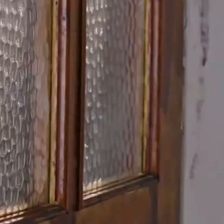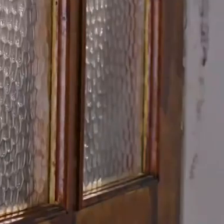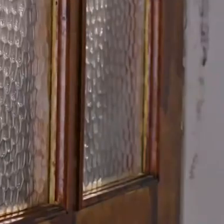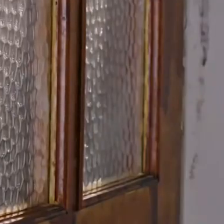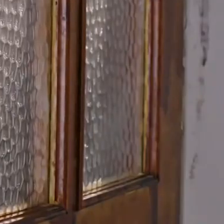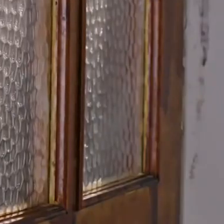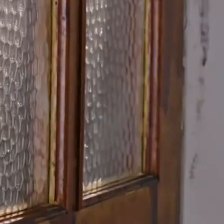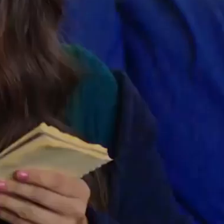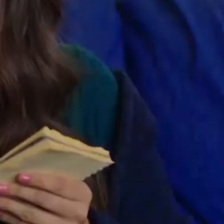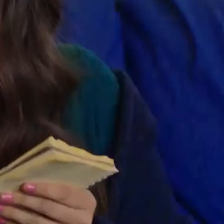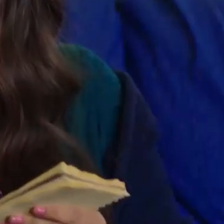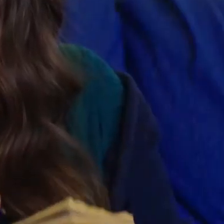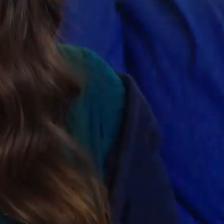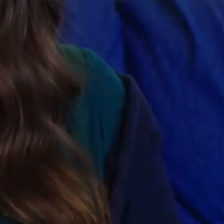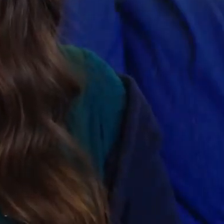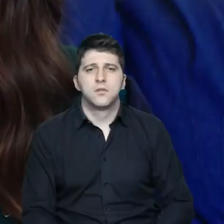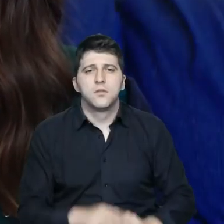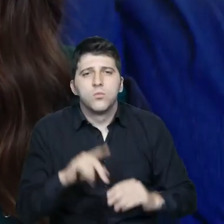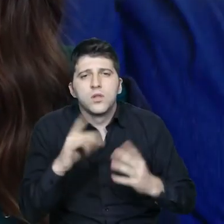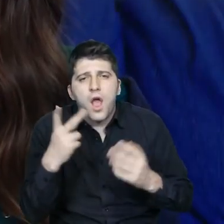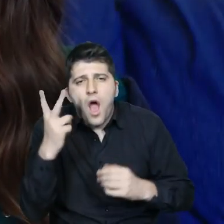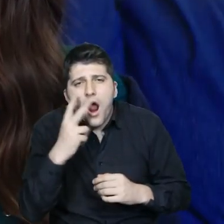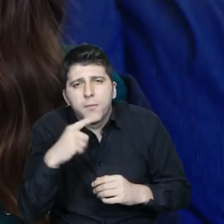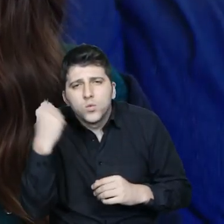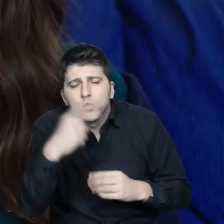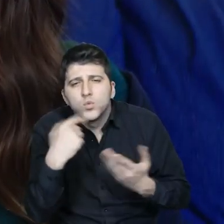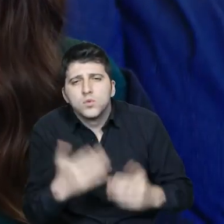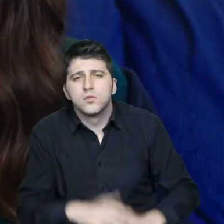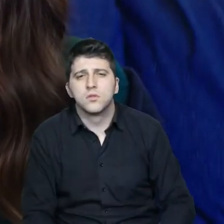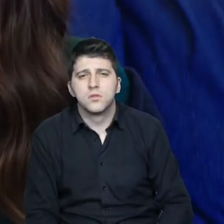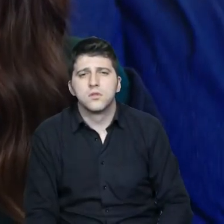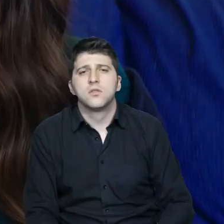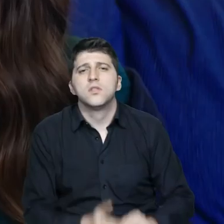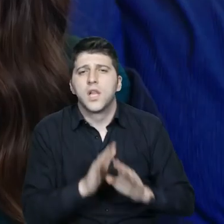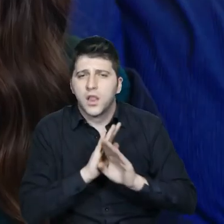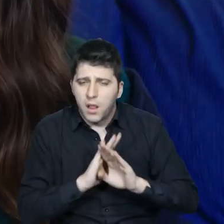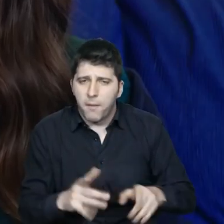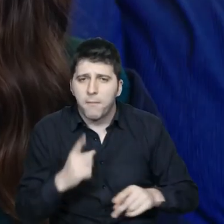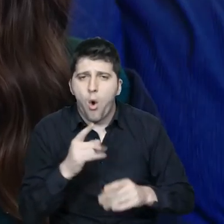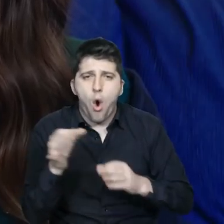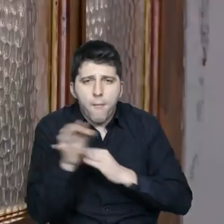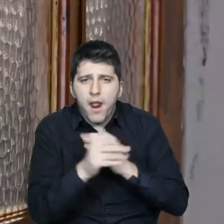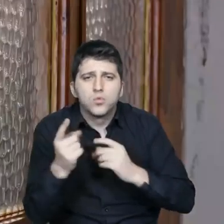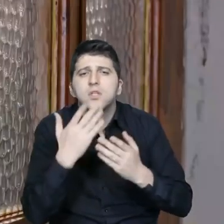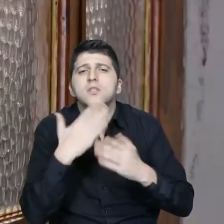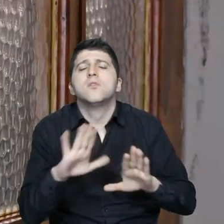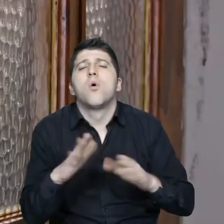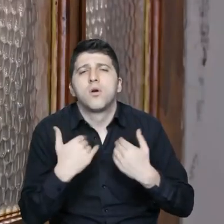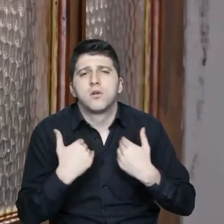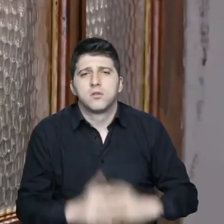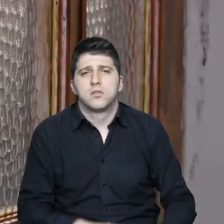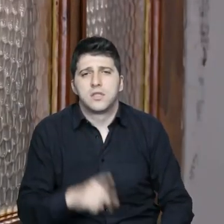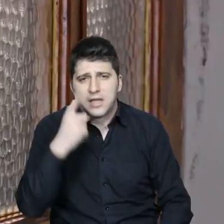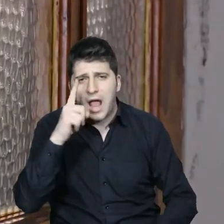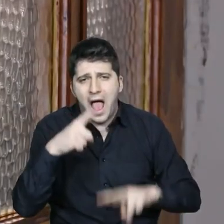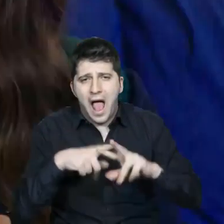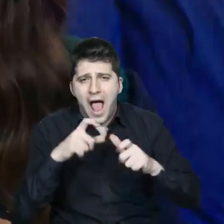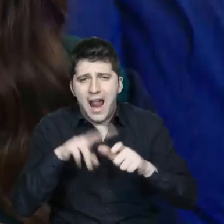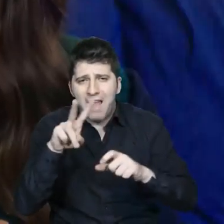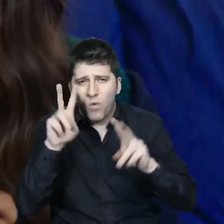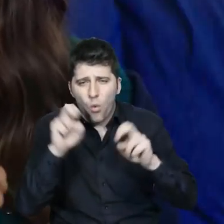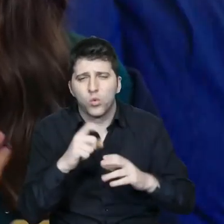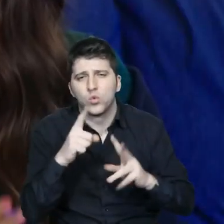bakıyor. Ya ne bu ağlamaklı surat? Tamam diyorum, operasyon falan yapmayacağım. Sadece Alev'le ilgili